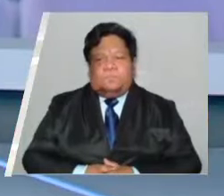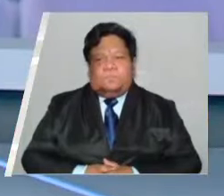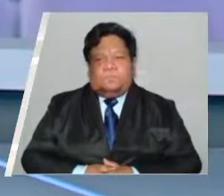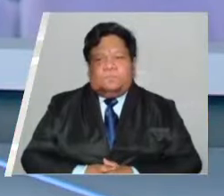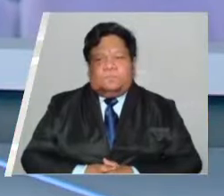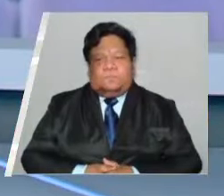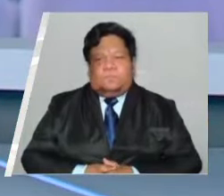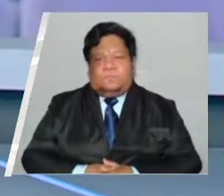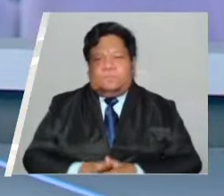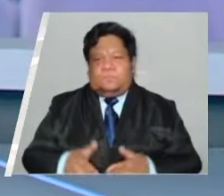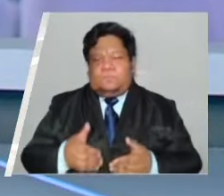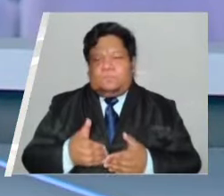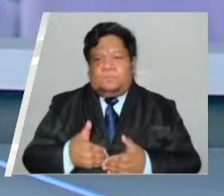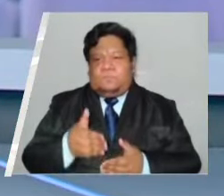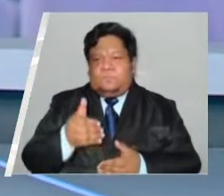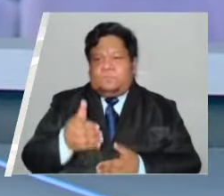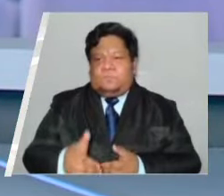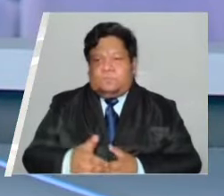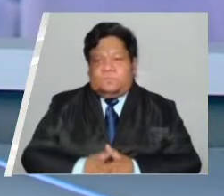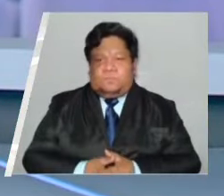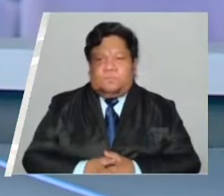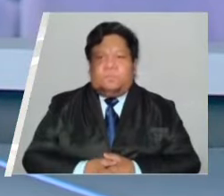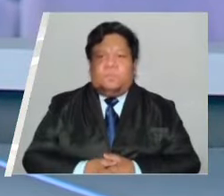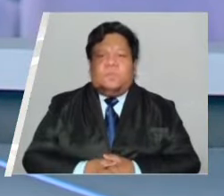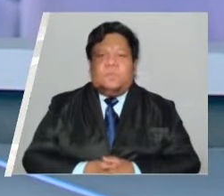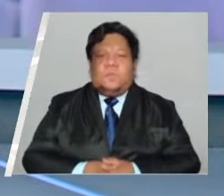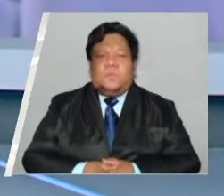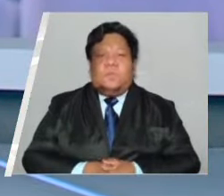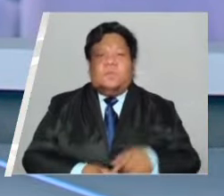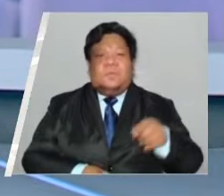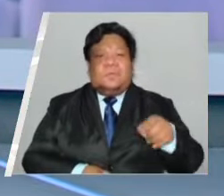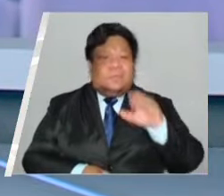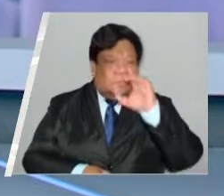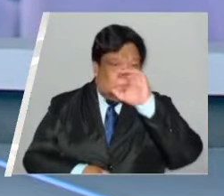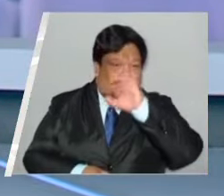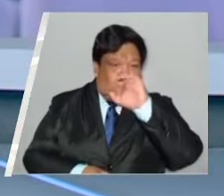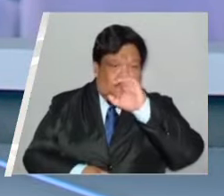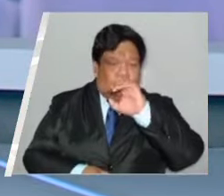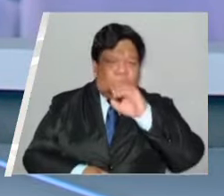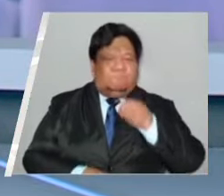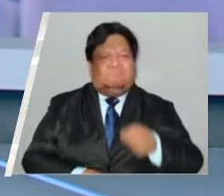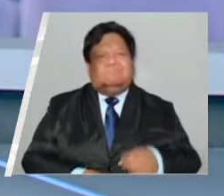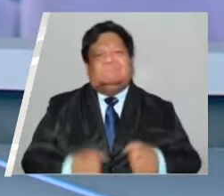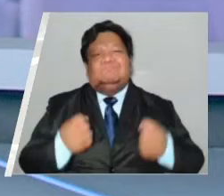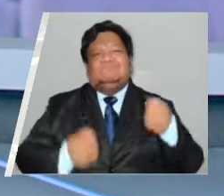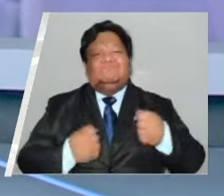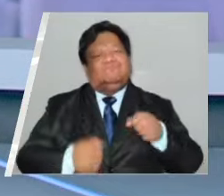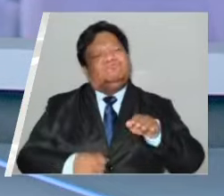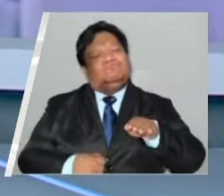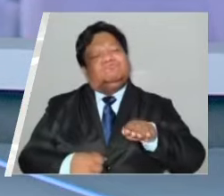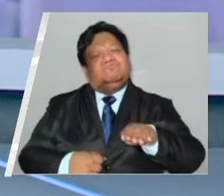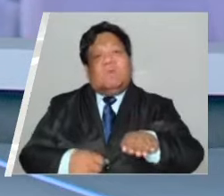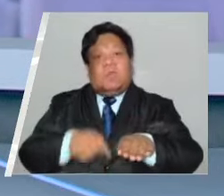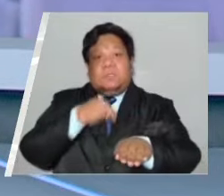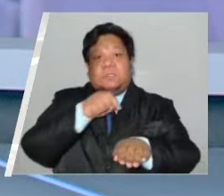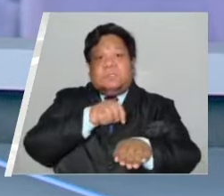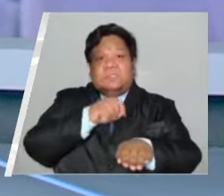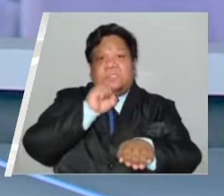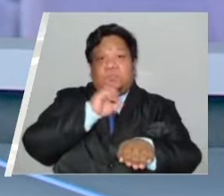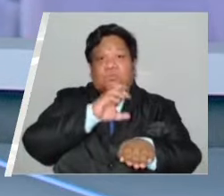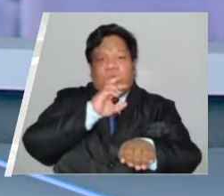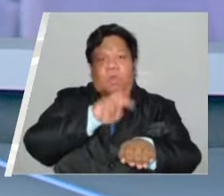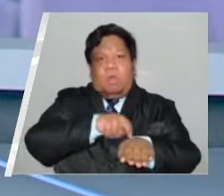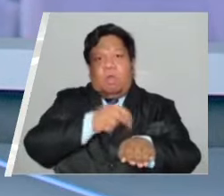Isang senior citizen ang naospital matapos siyang mahulog mula sa sinasakyang pickup sa Cebu. Ang nahulikam na disgrasya sa